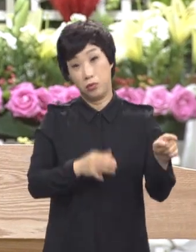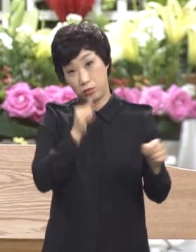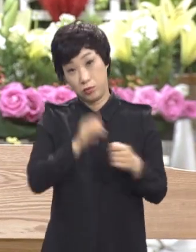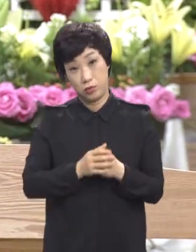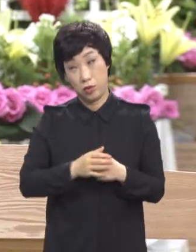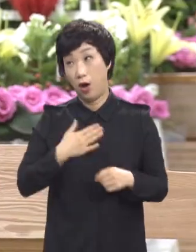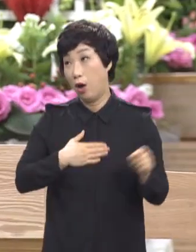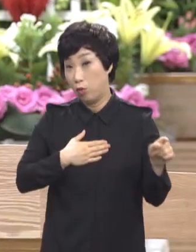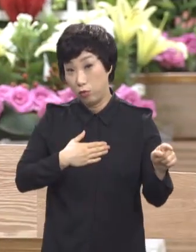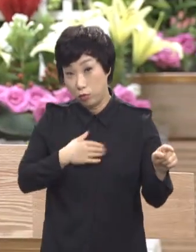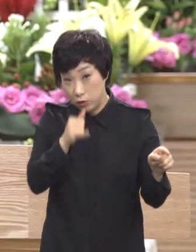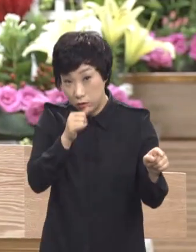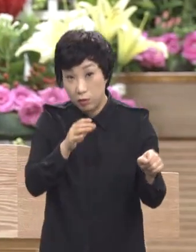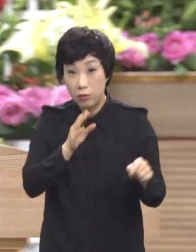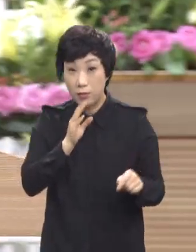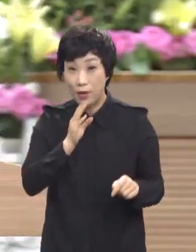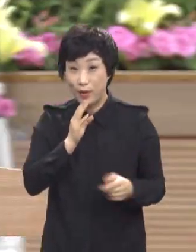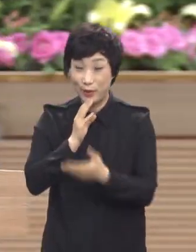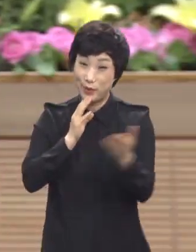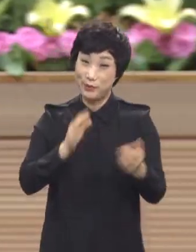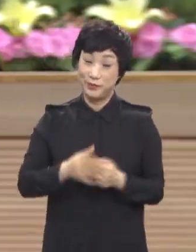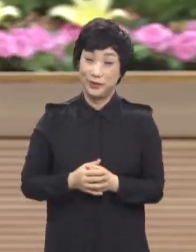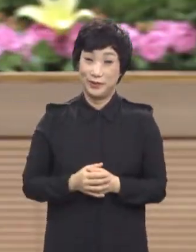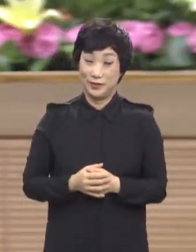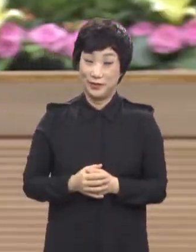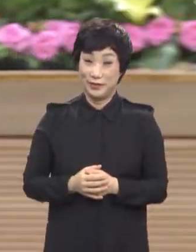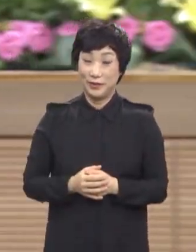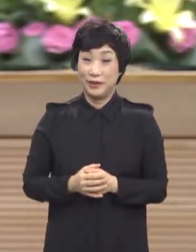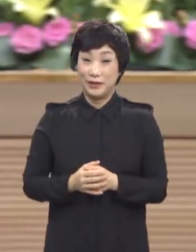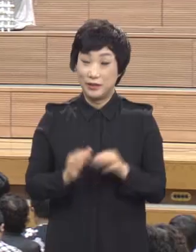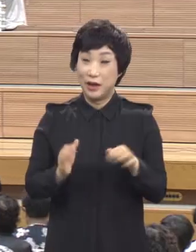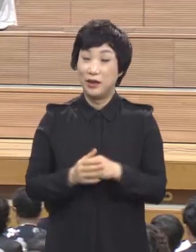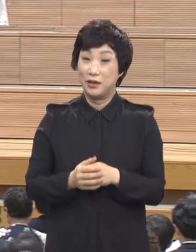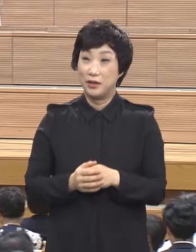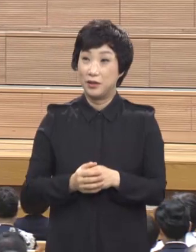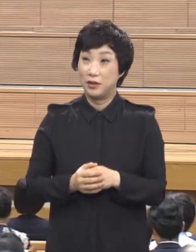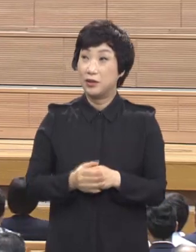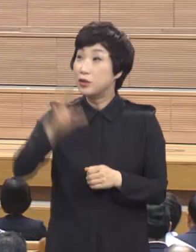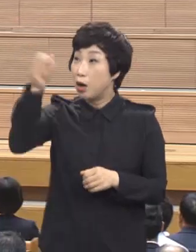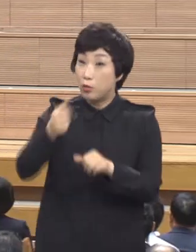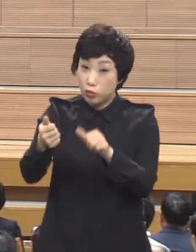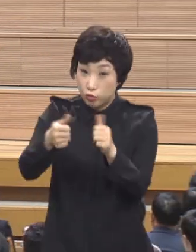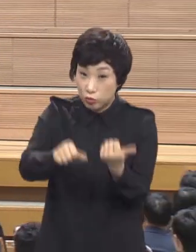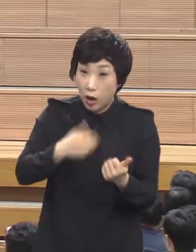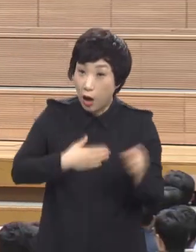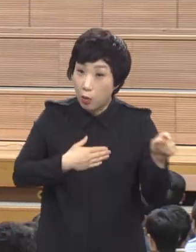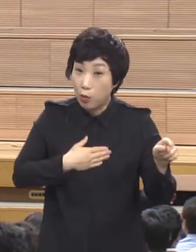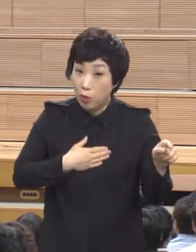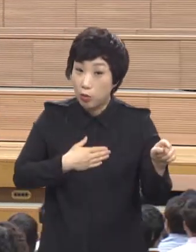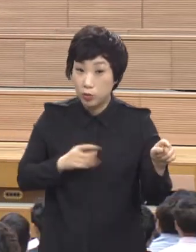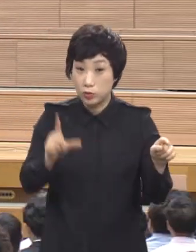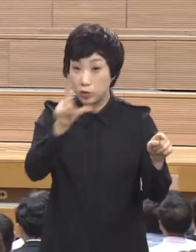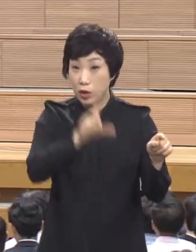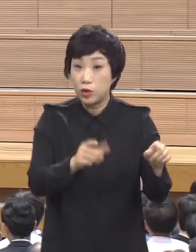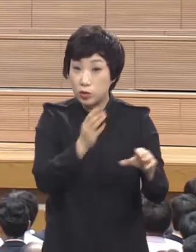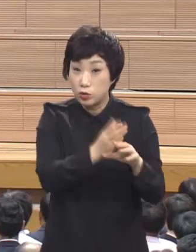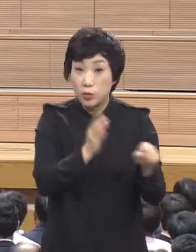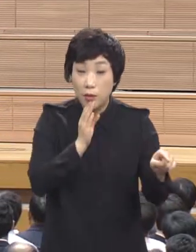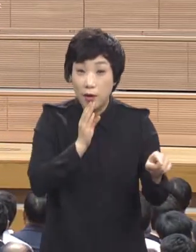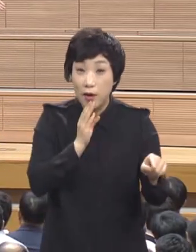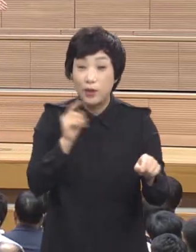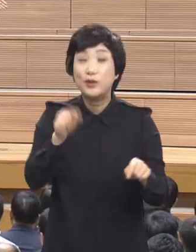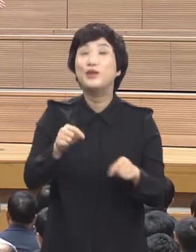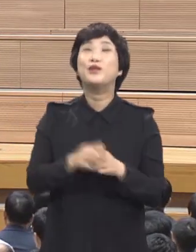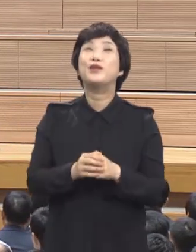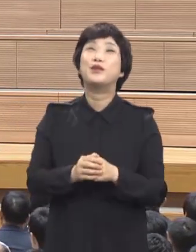알고 있습니다. 얼마나 먹으면 죽는 줄 알고 살았는지 그